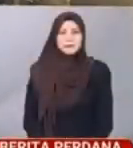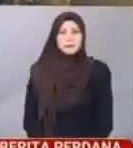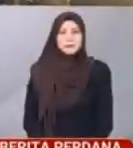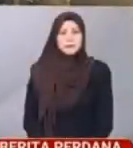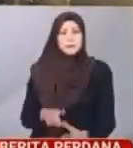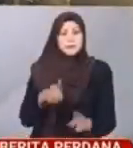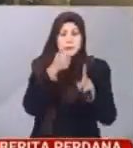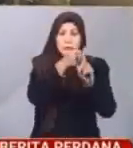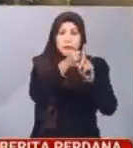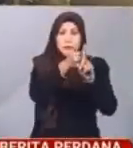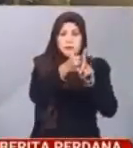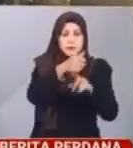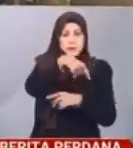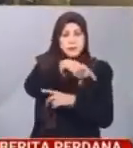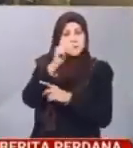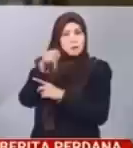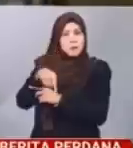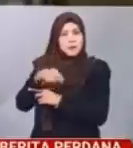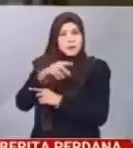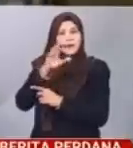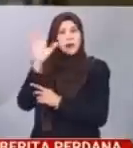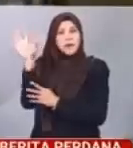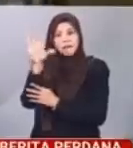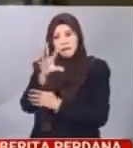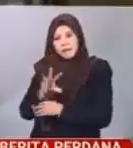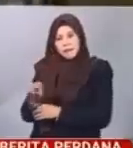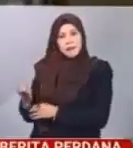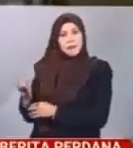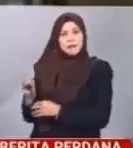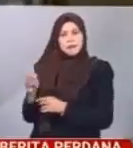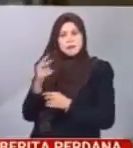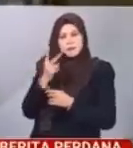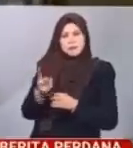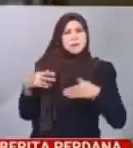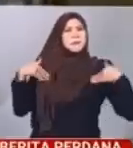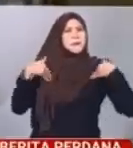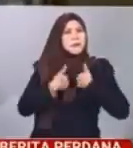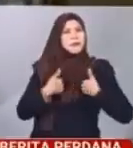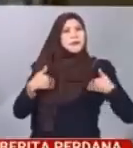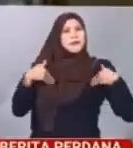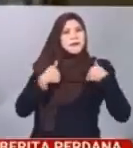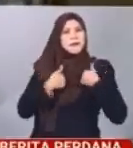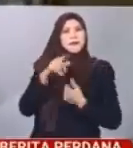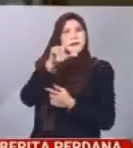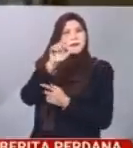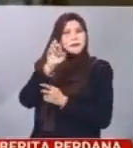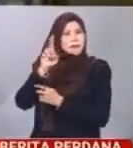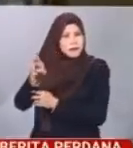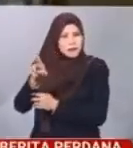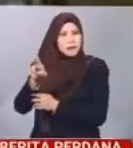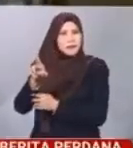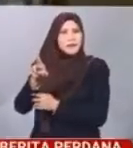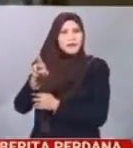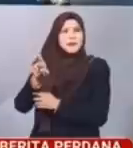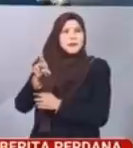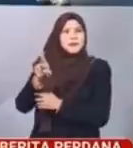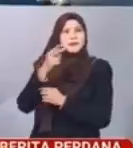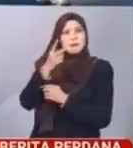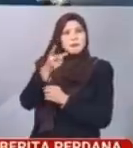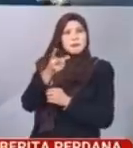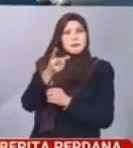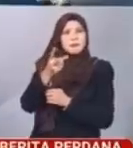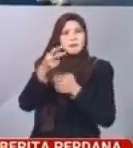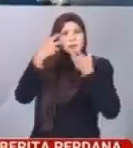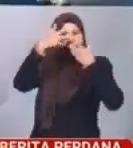Perintah Bukurong di Afrika Selatan nyata memberi peluang kepada hidupan liar Taman Negara Kruger melakukan aktiviti tanpa gangguan